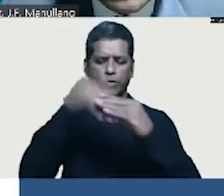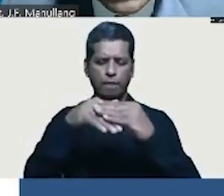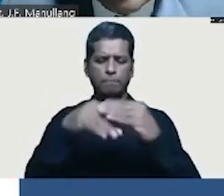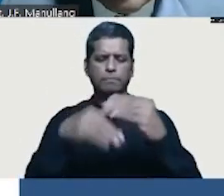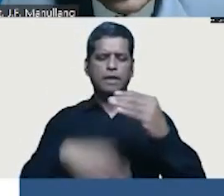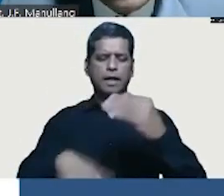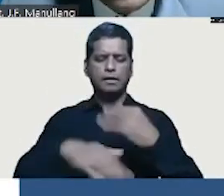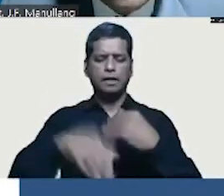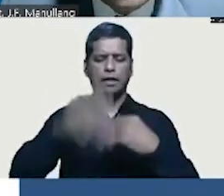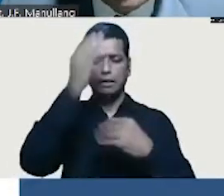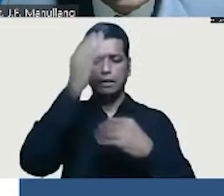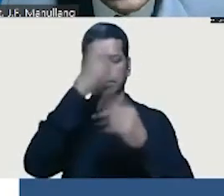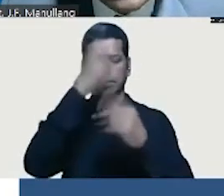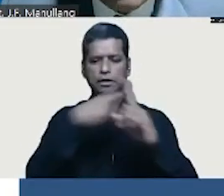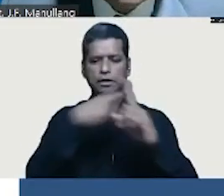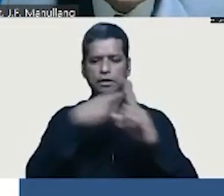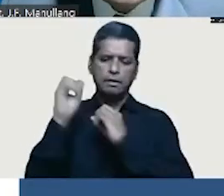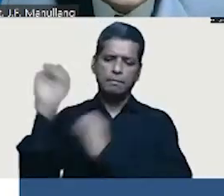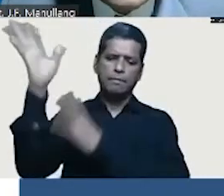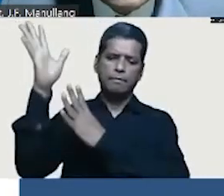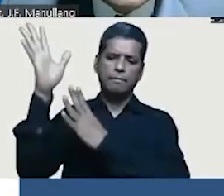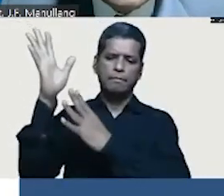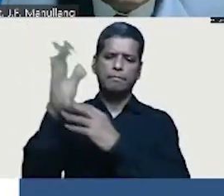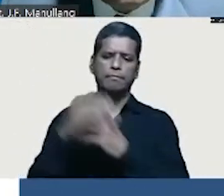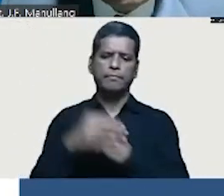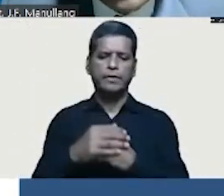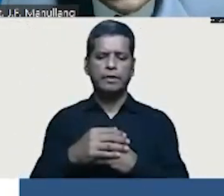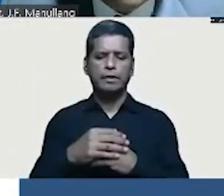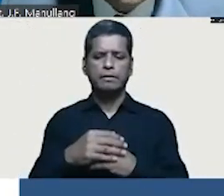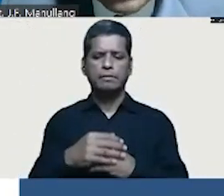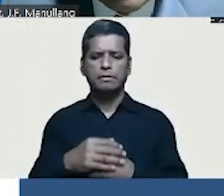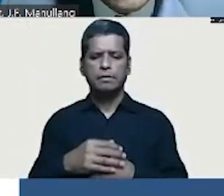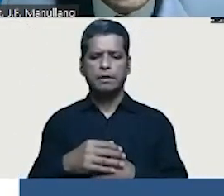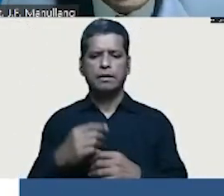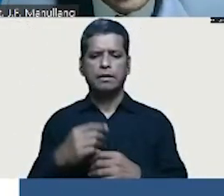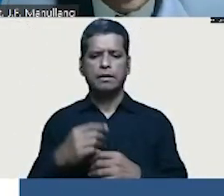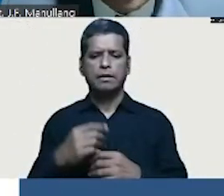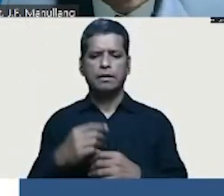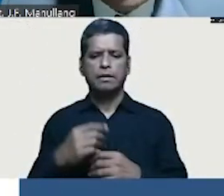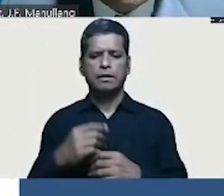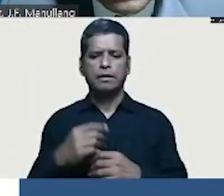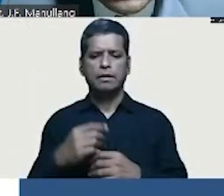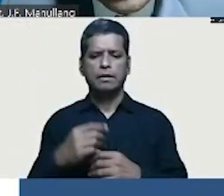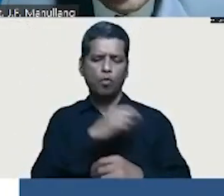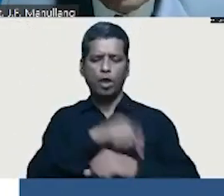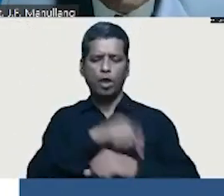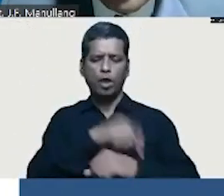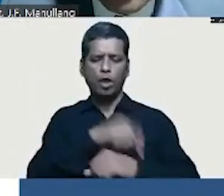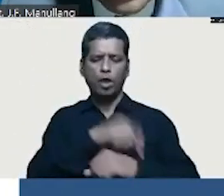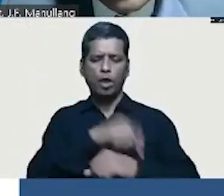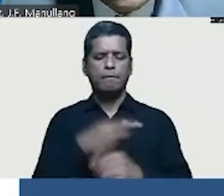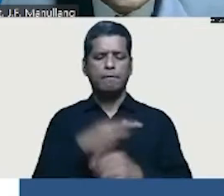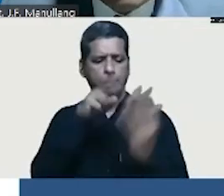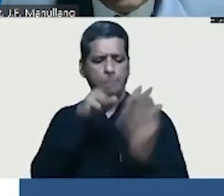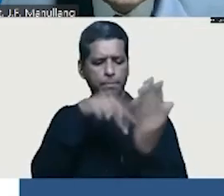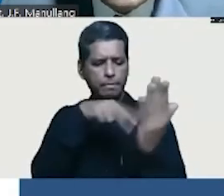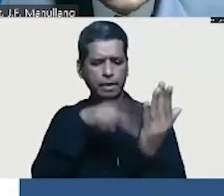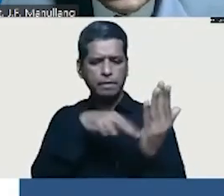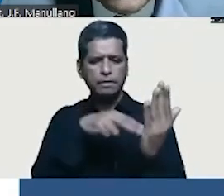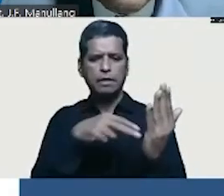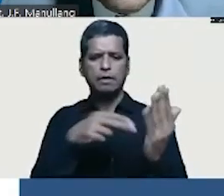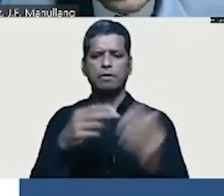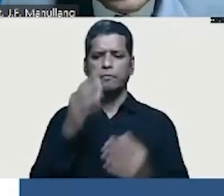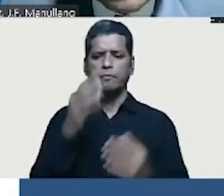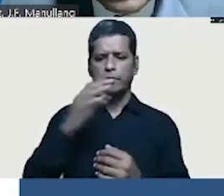ya Bapa Diana waktu kedepan ini kami menggunakan waktu kami untuk membaca merenungkan dan